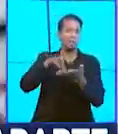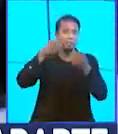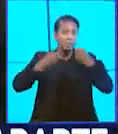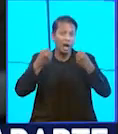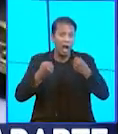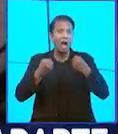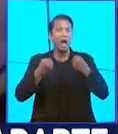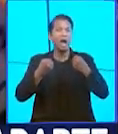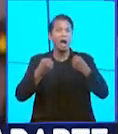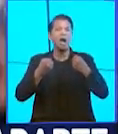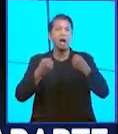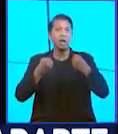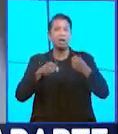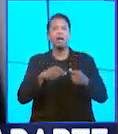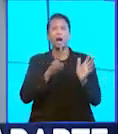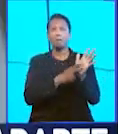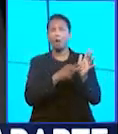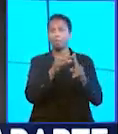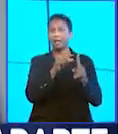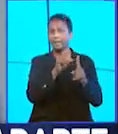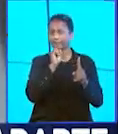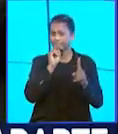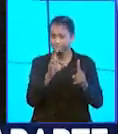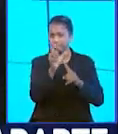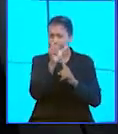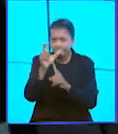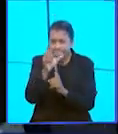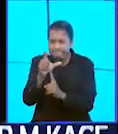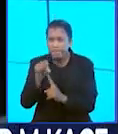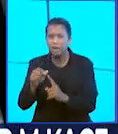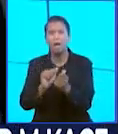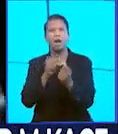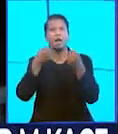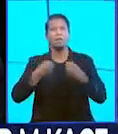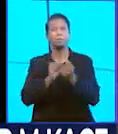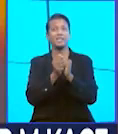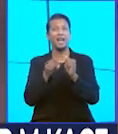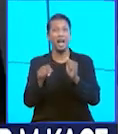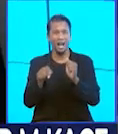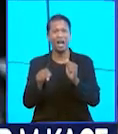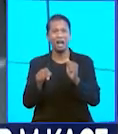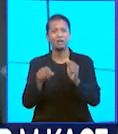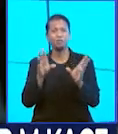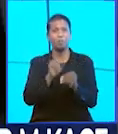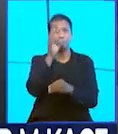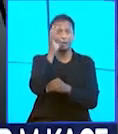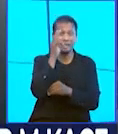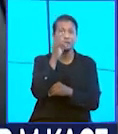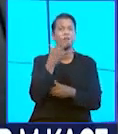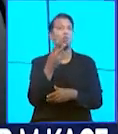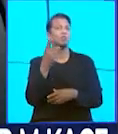Bareskrim. Pemeriksaan Napoleon untuk melengkapi penyidikan sebelumnya, yaitu Kepala Rutan Bareskrim Mabes Polri dan